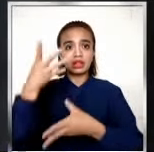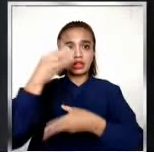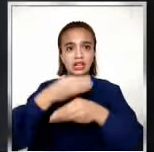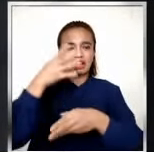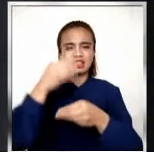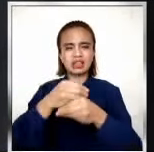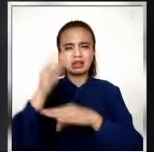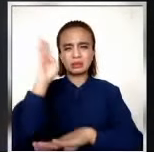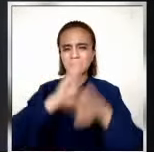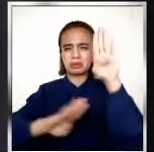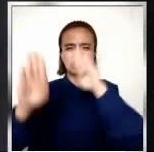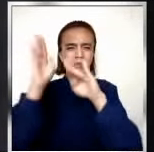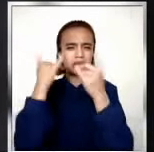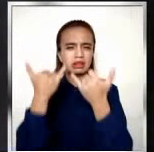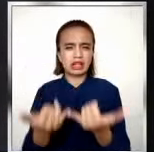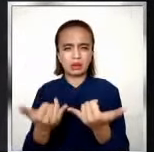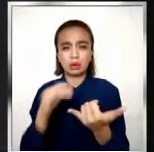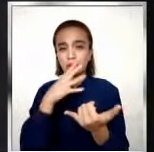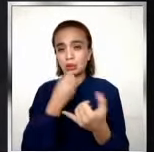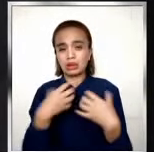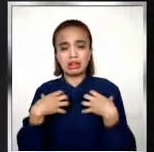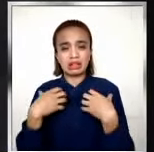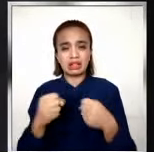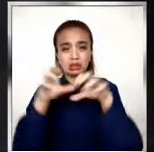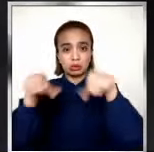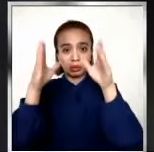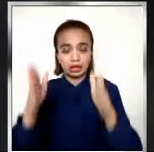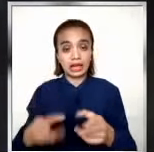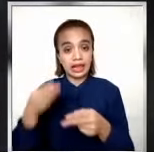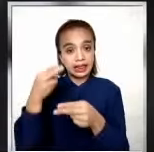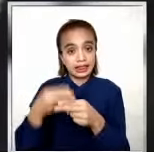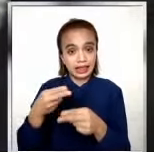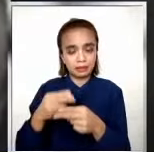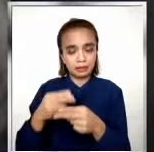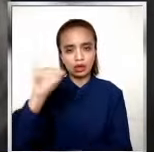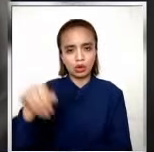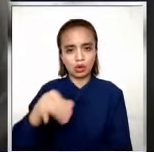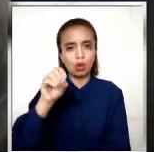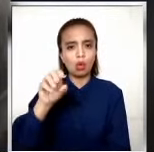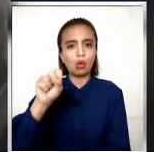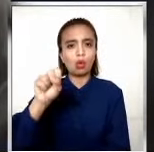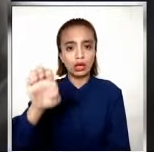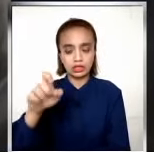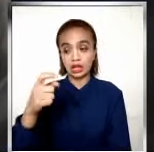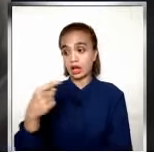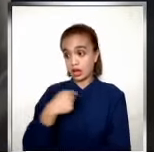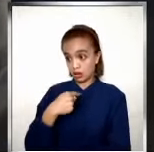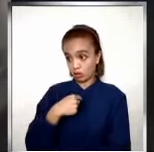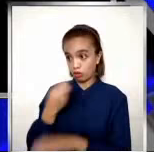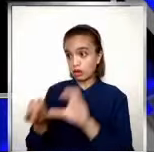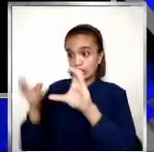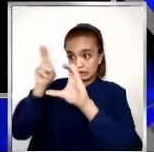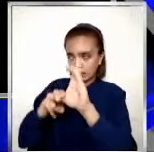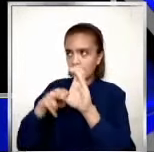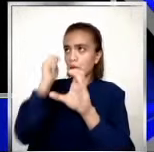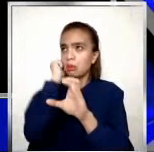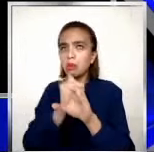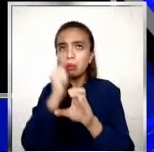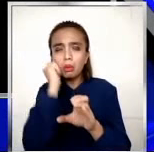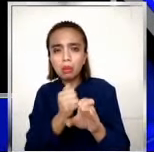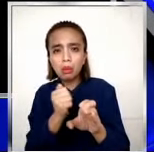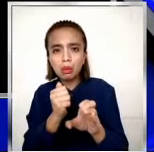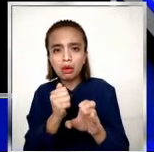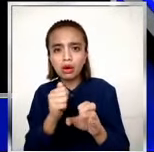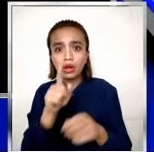ng healthcare worker na itago natin sa pangalang Jose. Pag sumasakay ako araw-araw for several months,